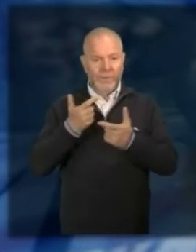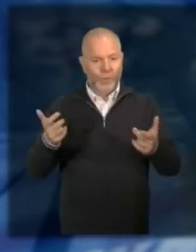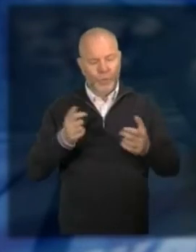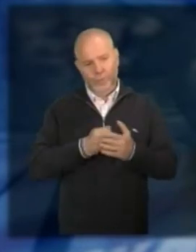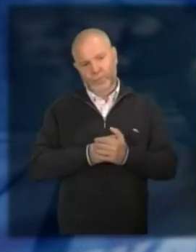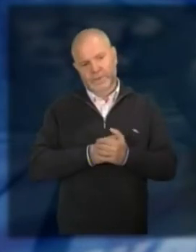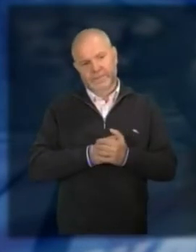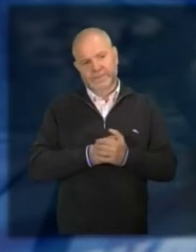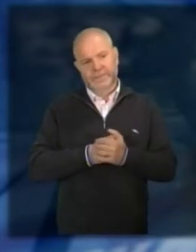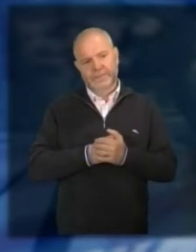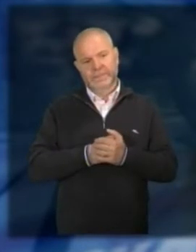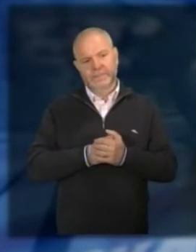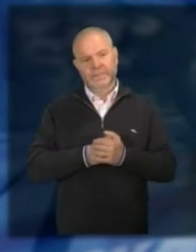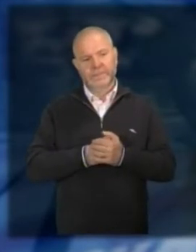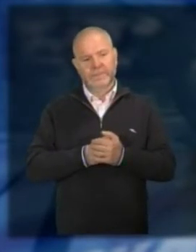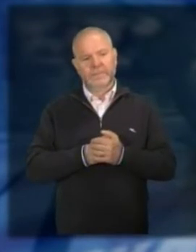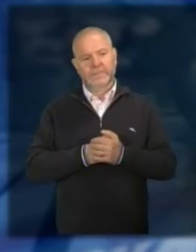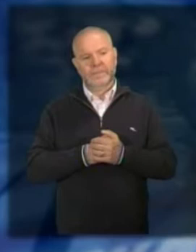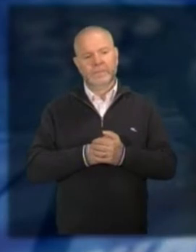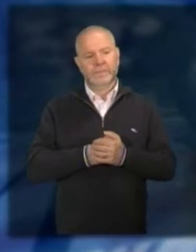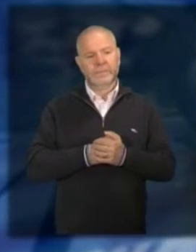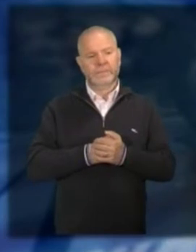essere un sogno che si è avverato, è anche